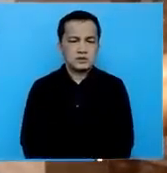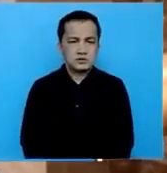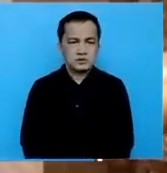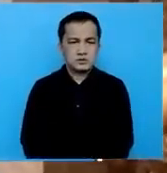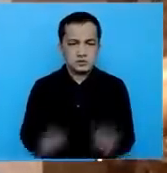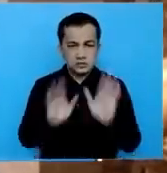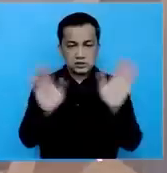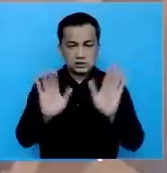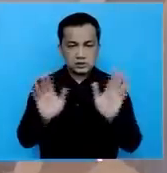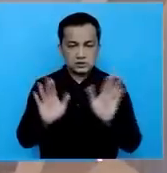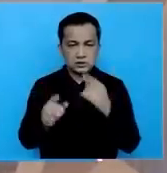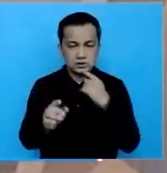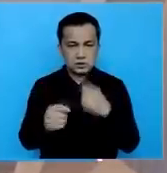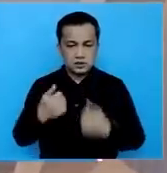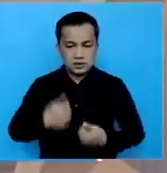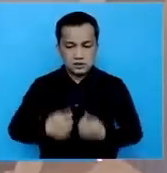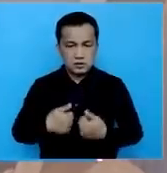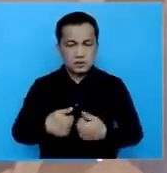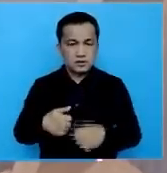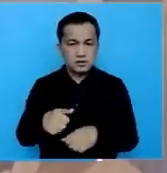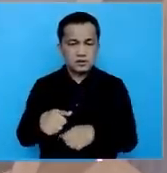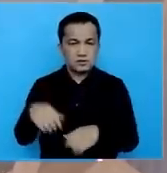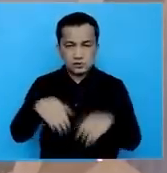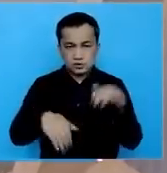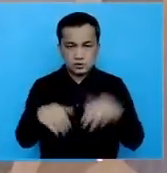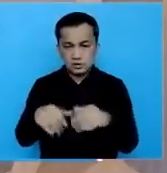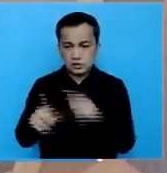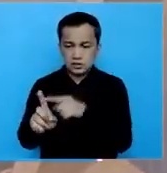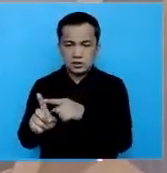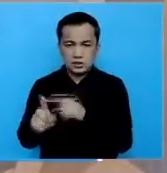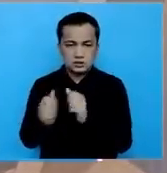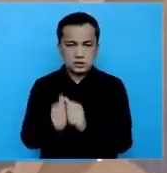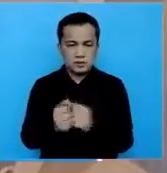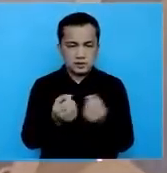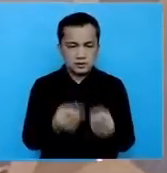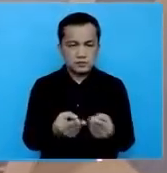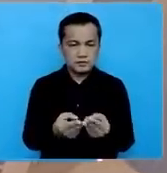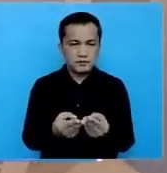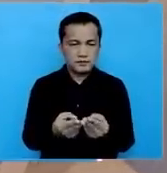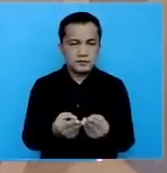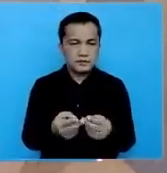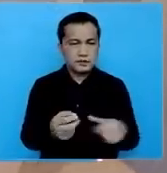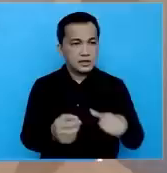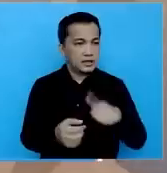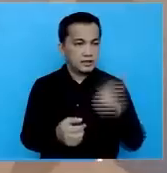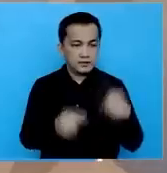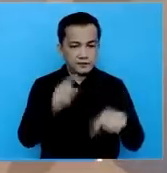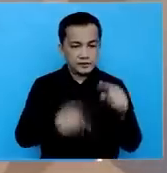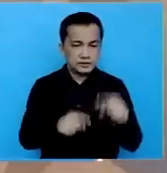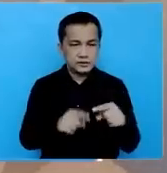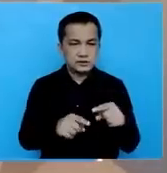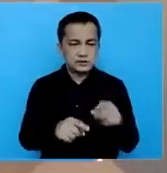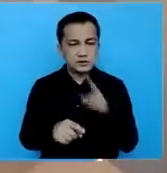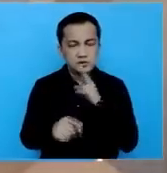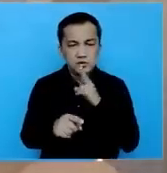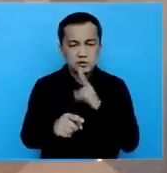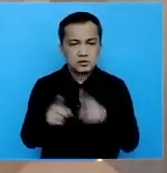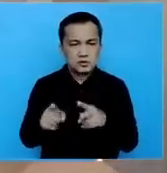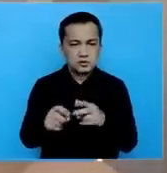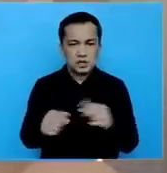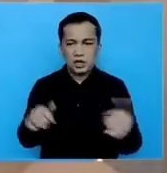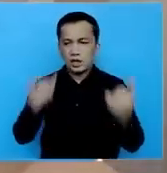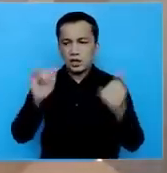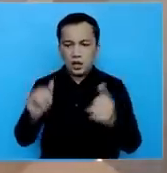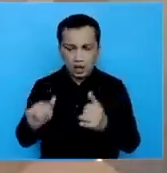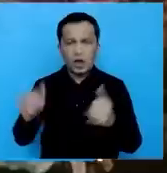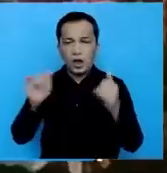daw nang maligo sa dagat ang biktima kasama ang kanyang ka-live-in, isa pang kaibigan at ang mga sospek. Nag-inuman din